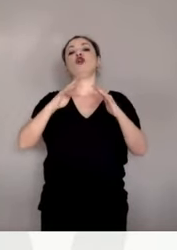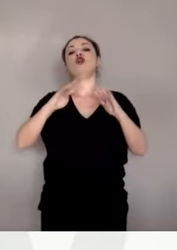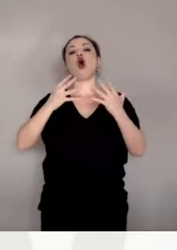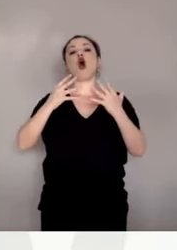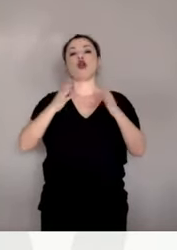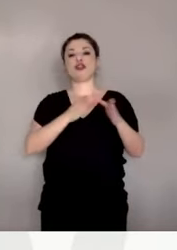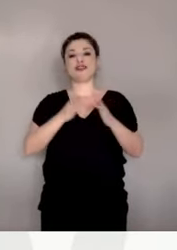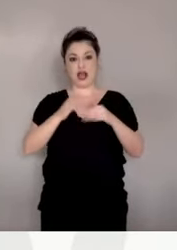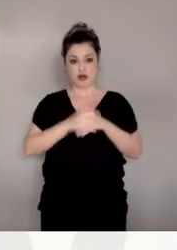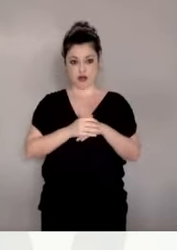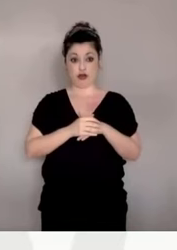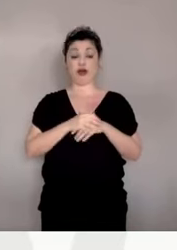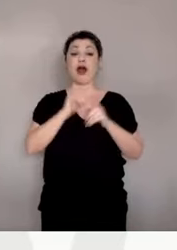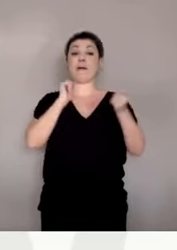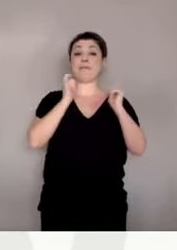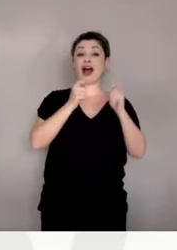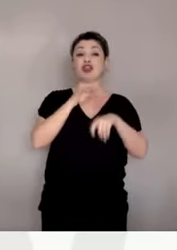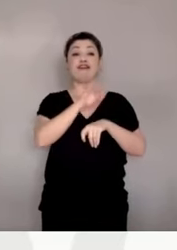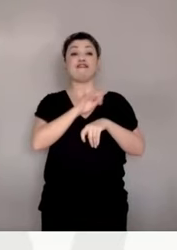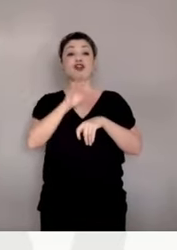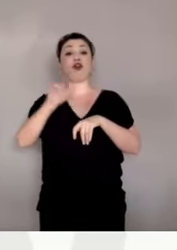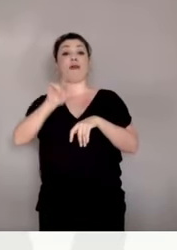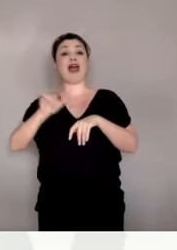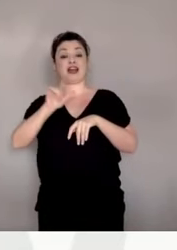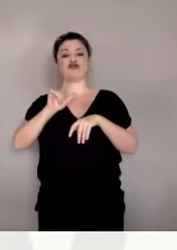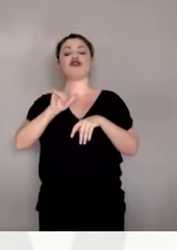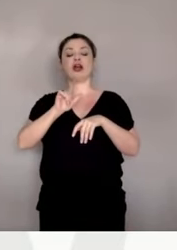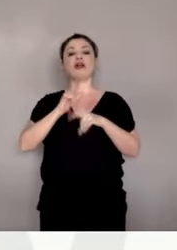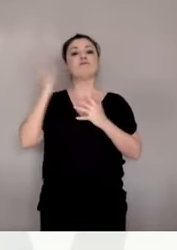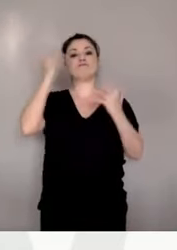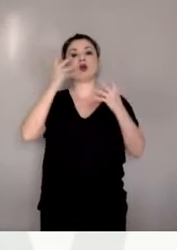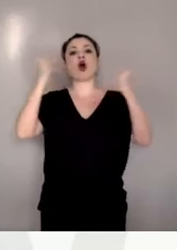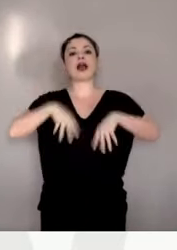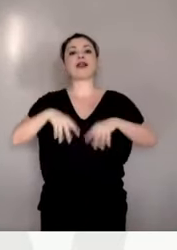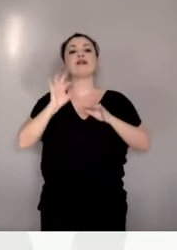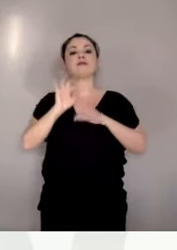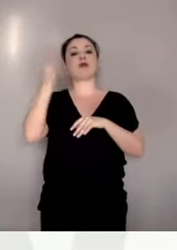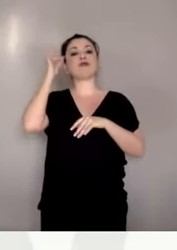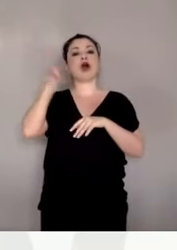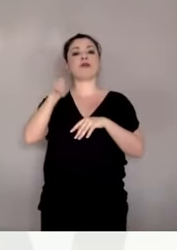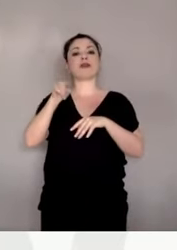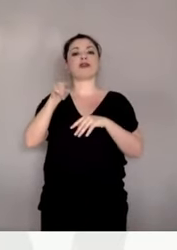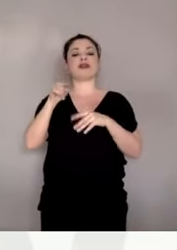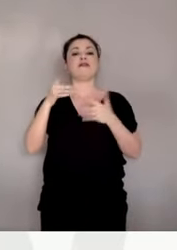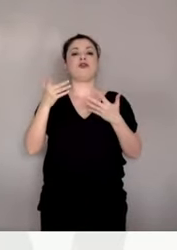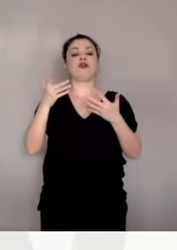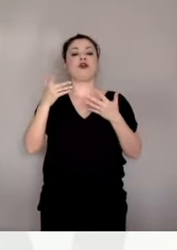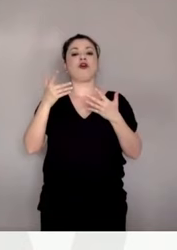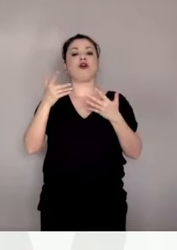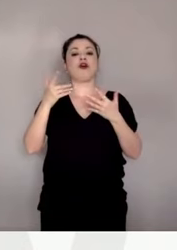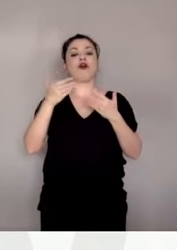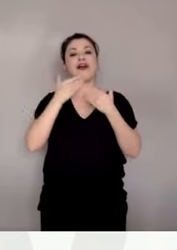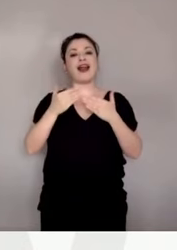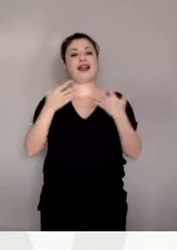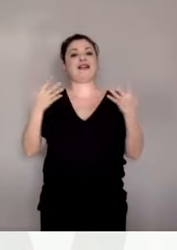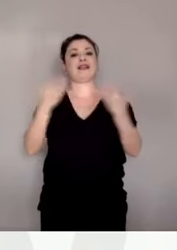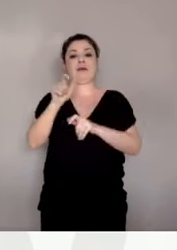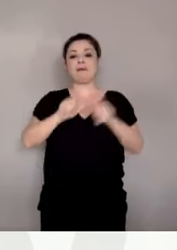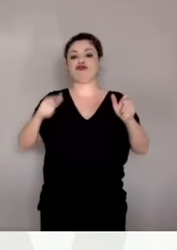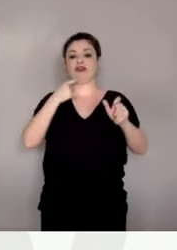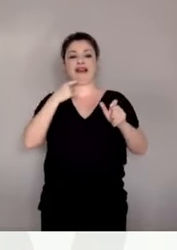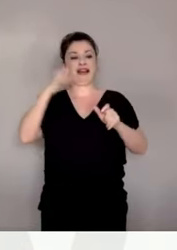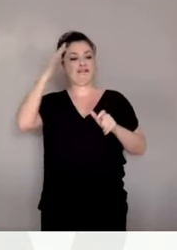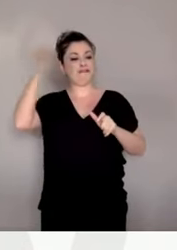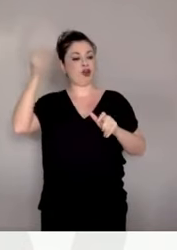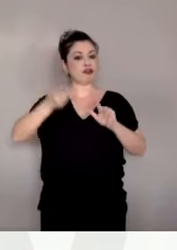Padova Freedom Lectures sono state pensate proprio per capire, insieme a voci importanti della